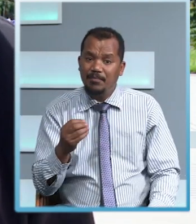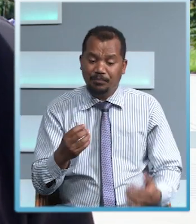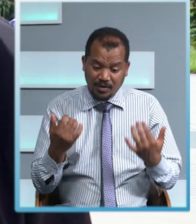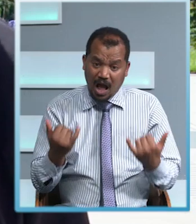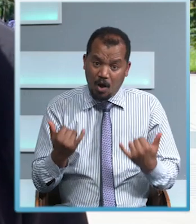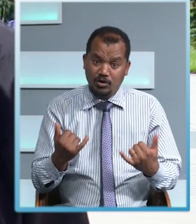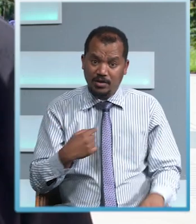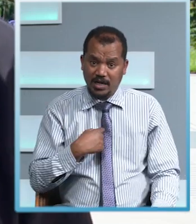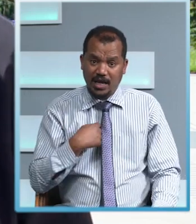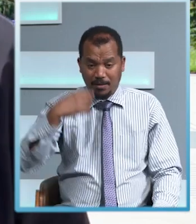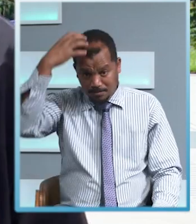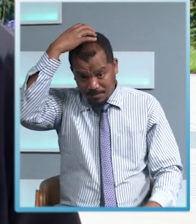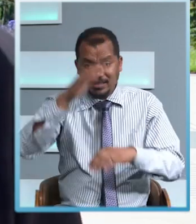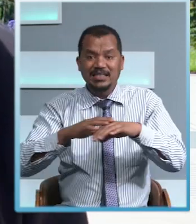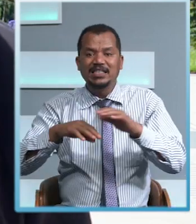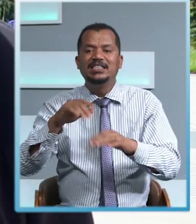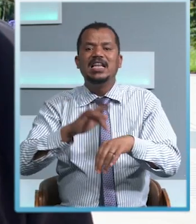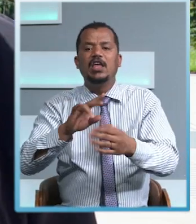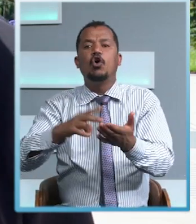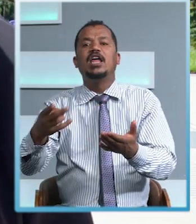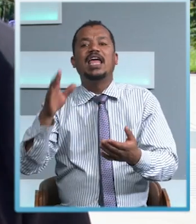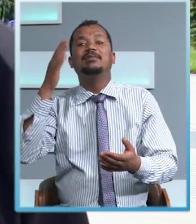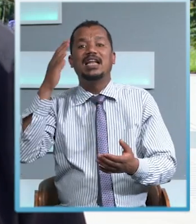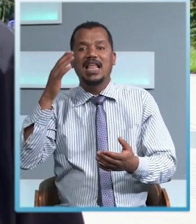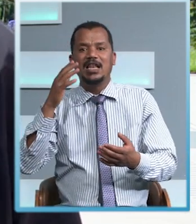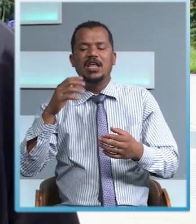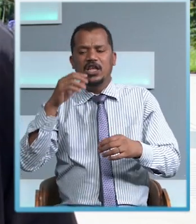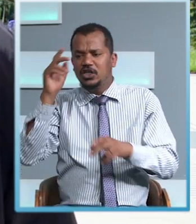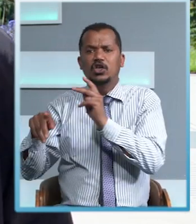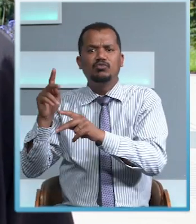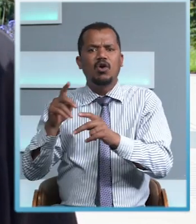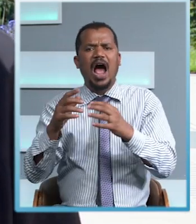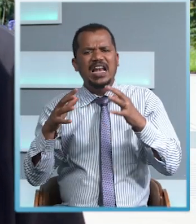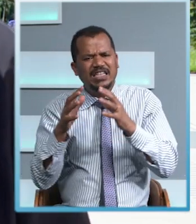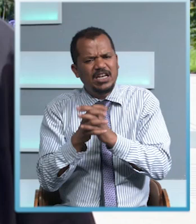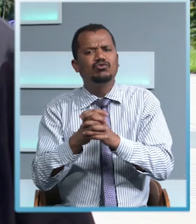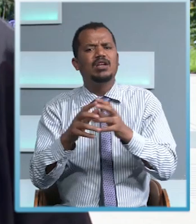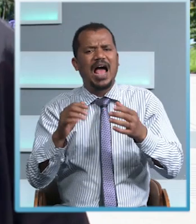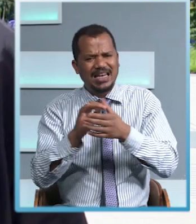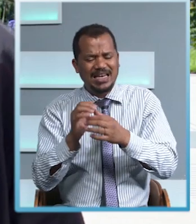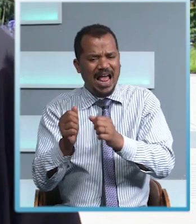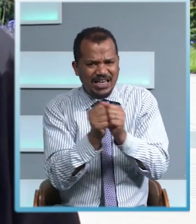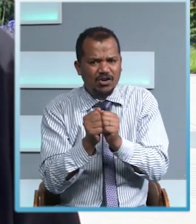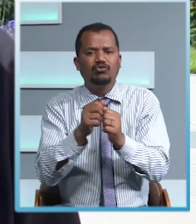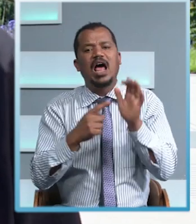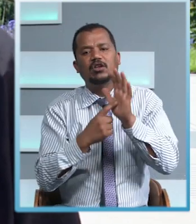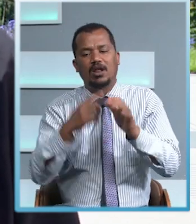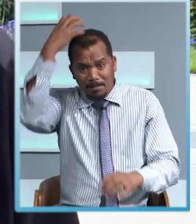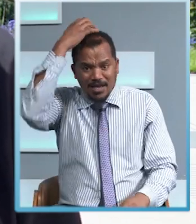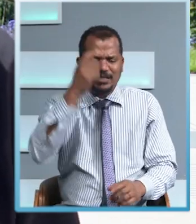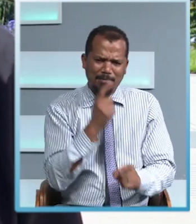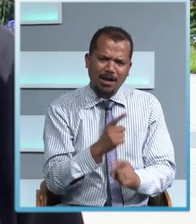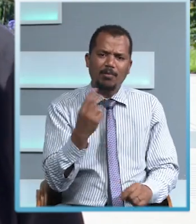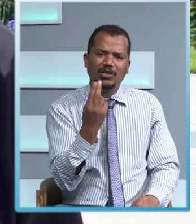ይችላልና አሁን ምን በመንግስት እጅ ላይ ወደቀ ነው ይመስለኝ። ሰው ህብረቱና አንድነቱን አሳይቷል። መንግስት ደግሞ ይሄን ነገር